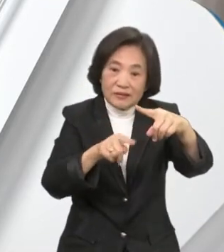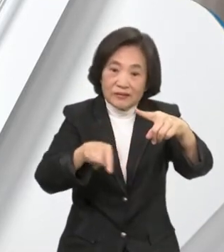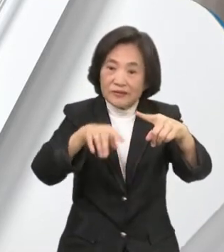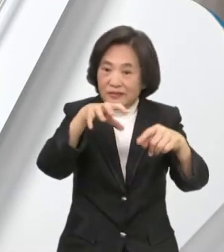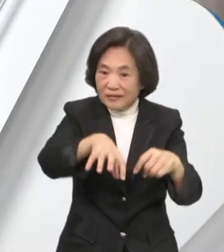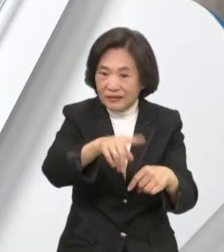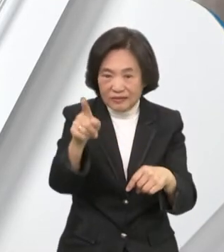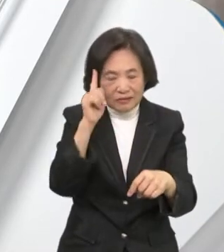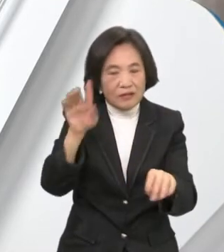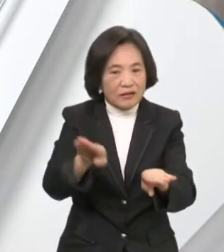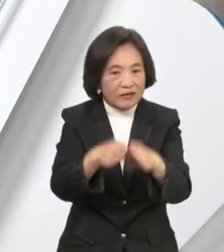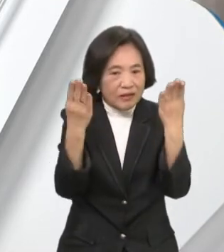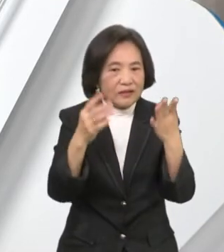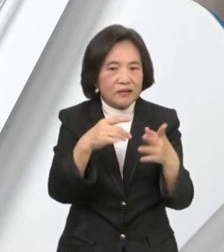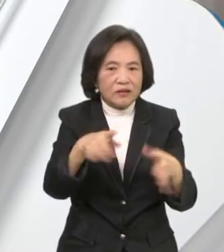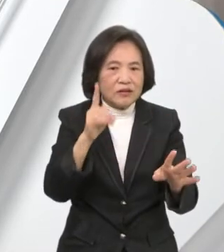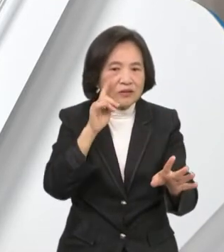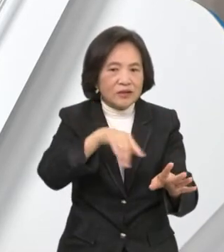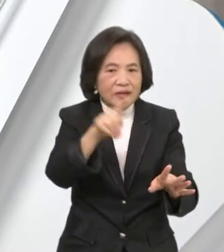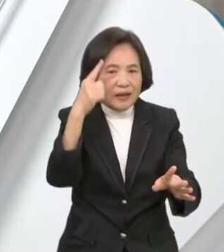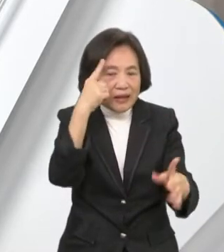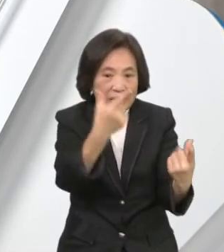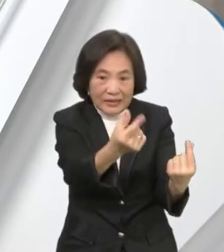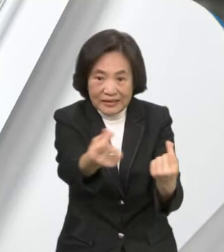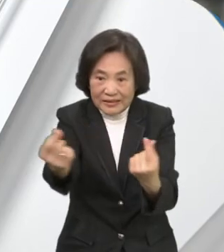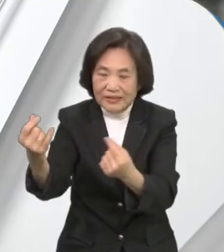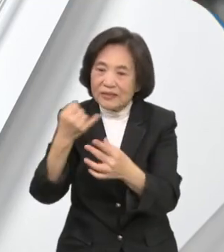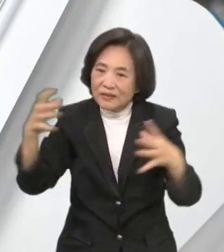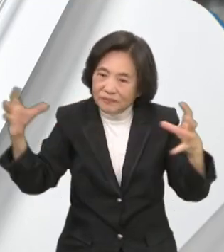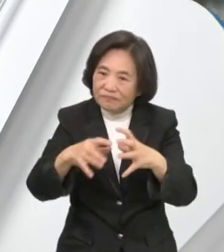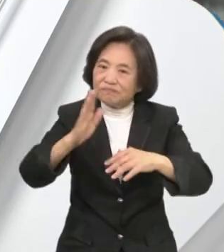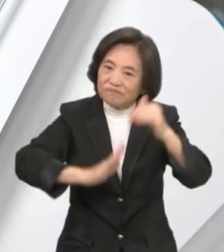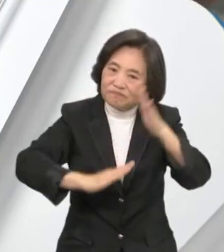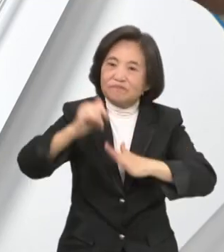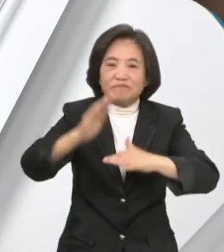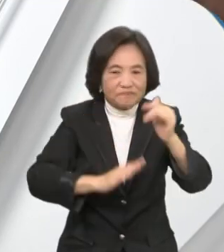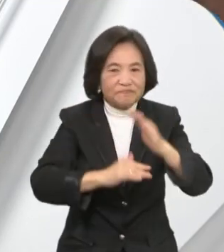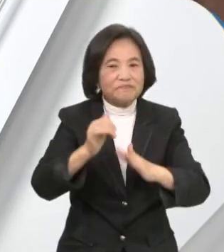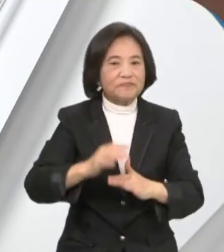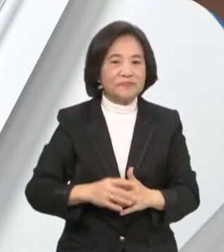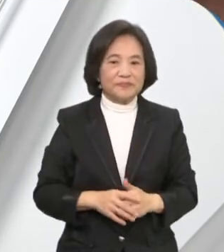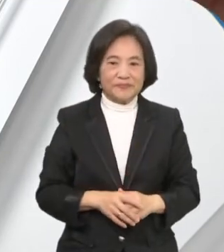长，就等很多有相同理念的人向